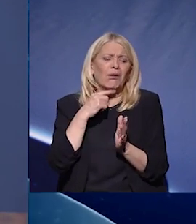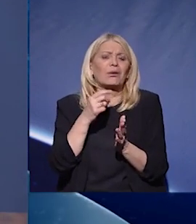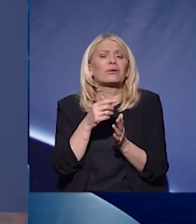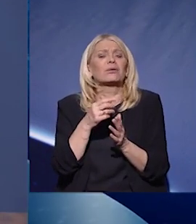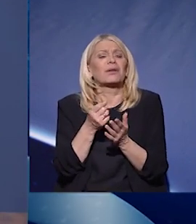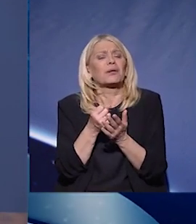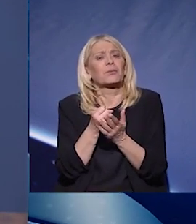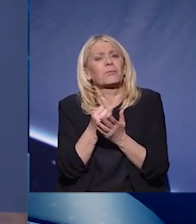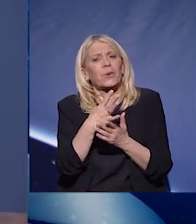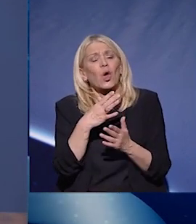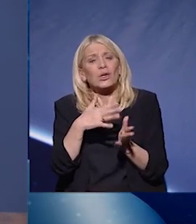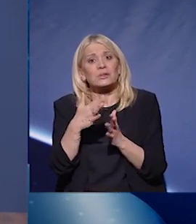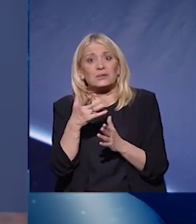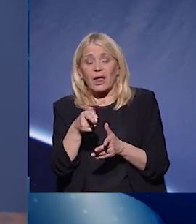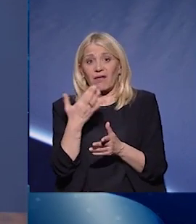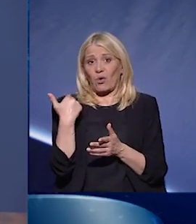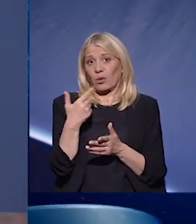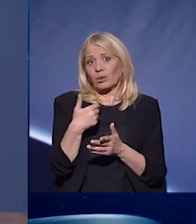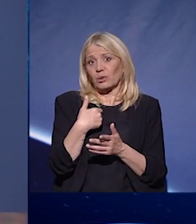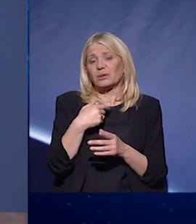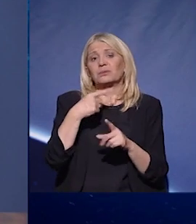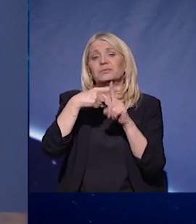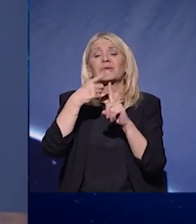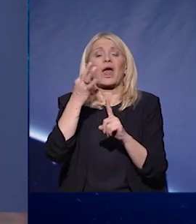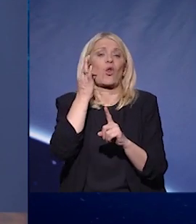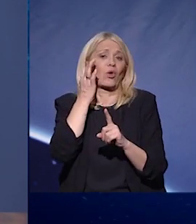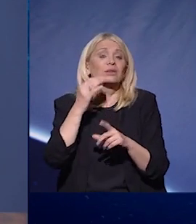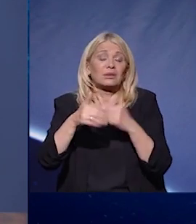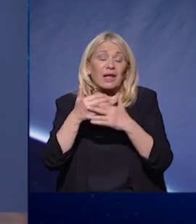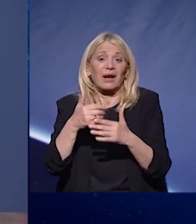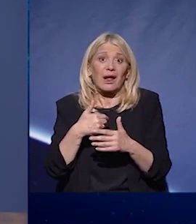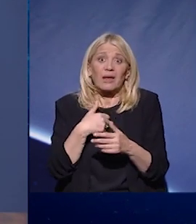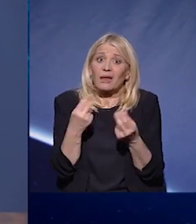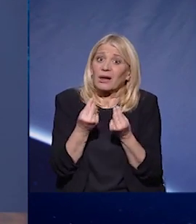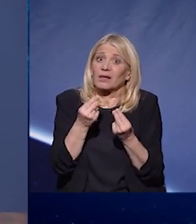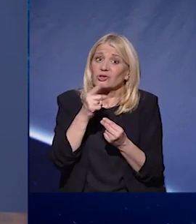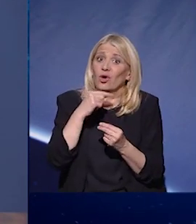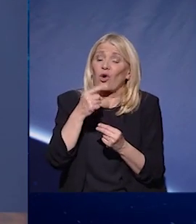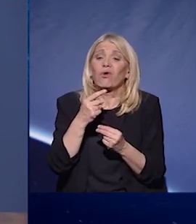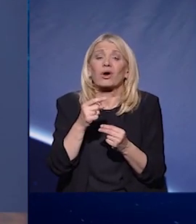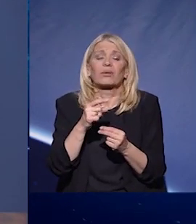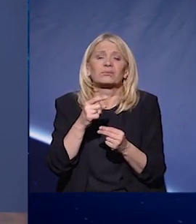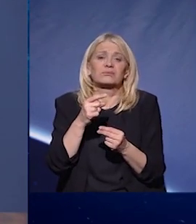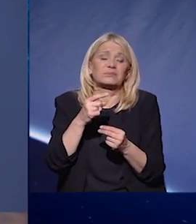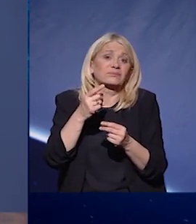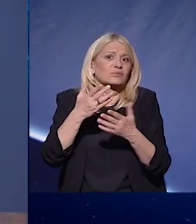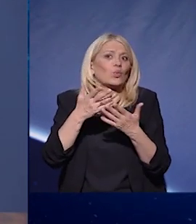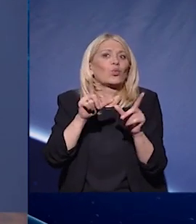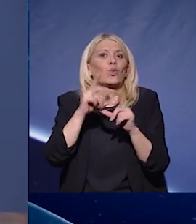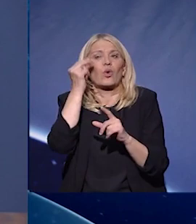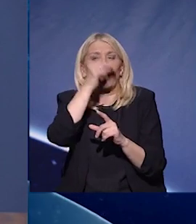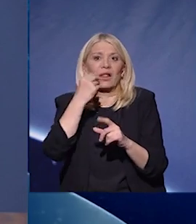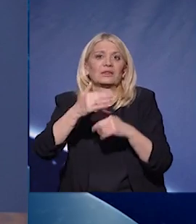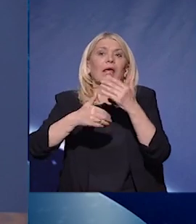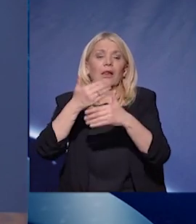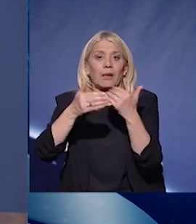se, pa evo, optimisti broje danima, ja nešto to govorim u nedeljama, ali i kao